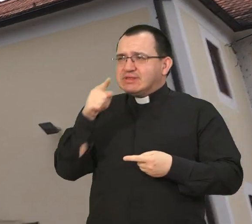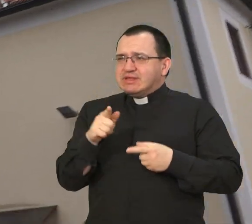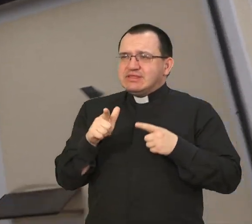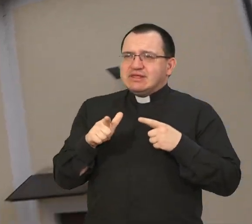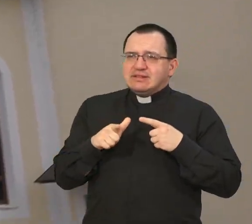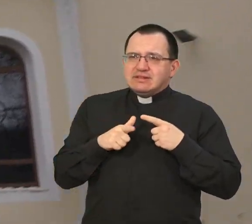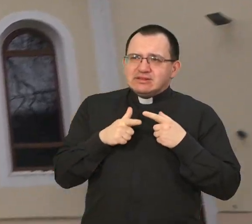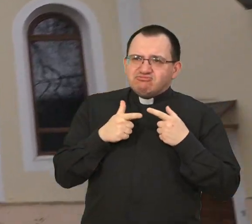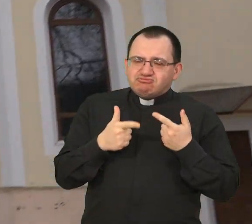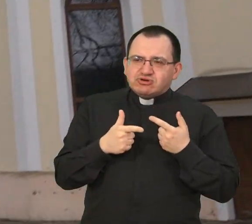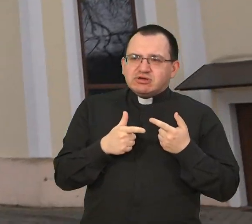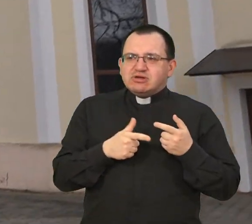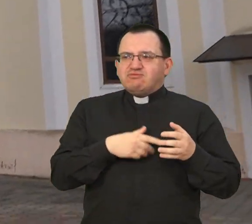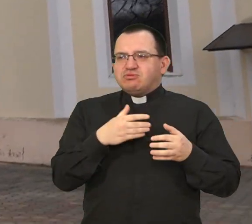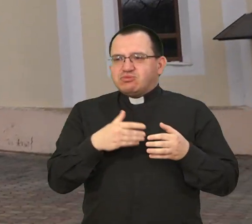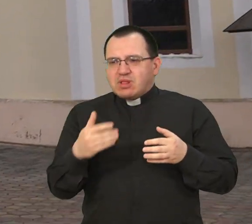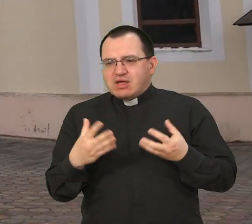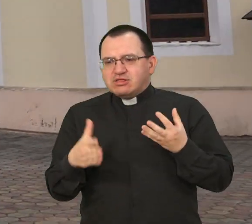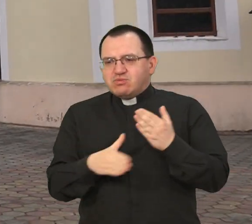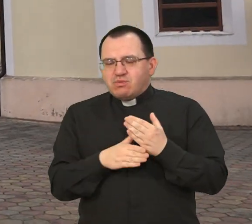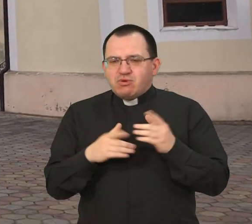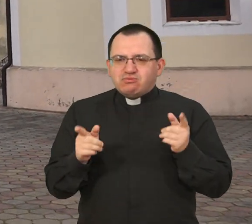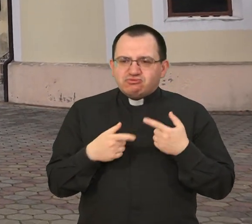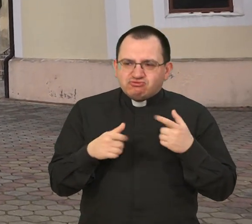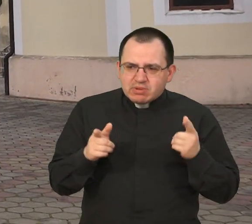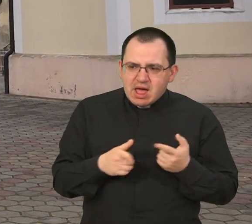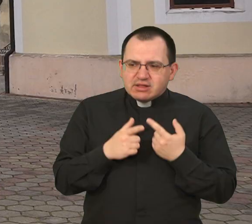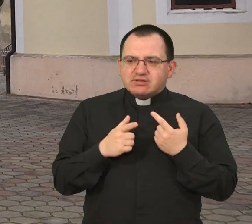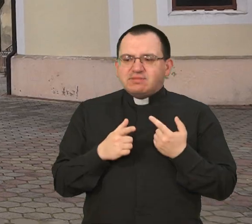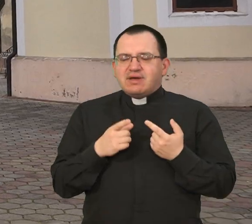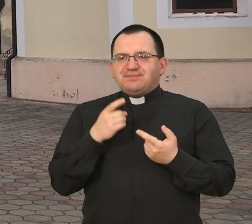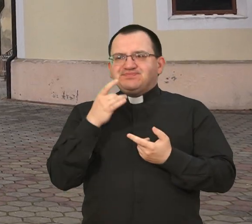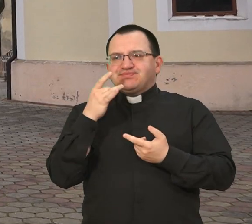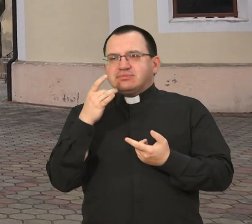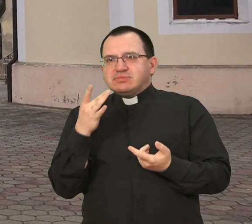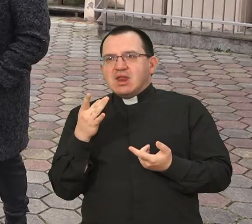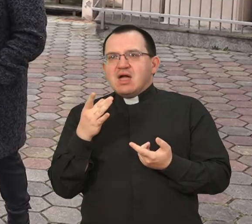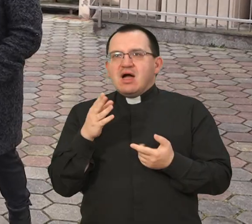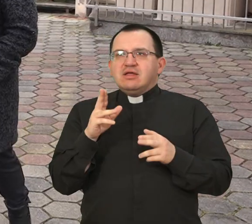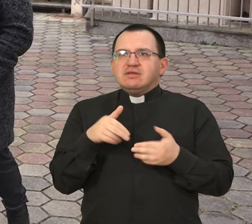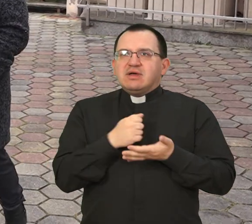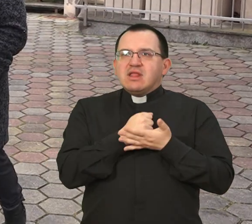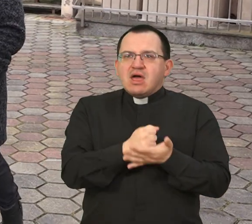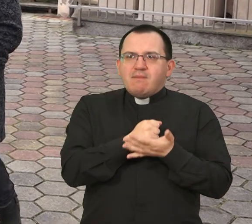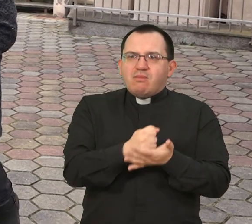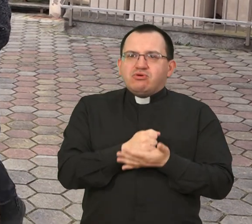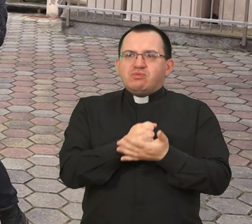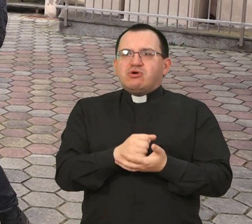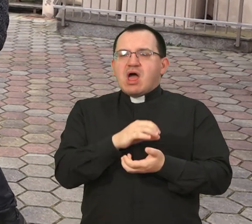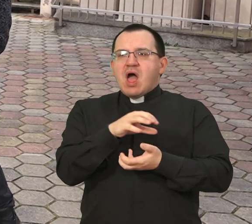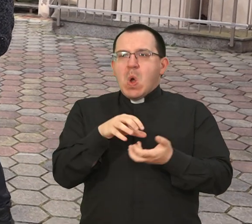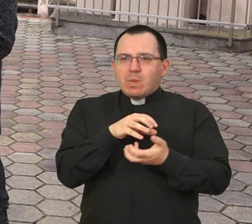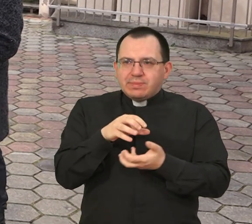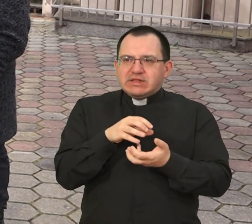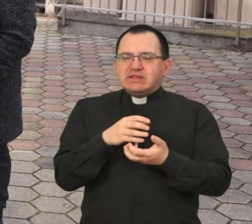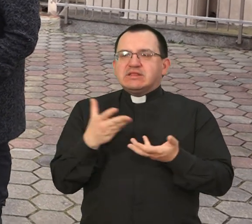život prolazite s glazbom, kad imate potporu u obitelji